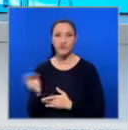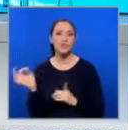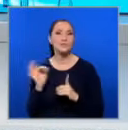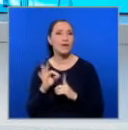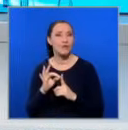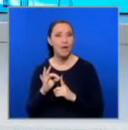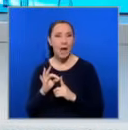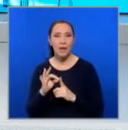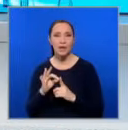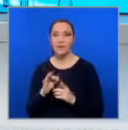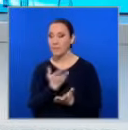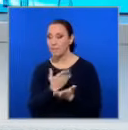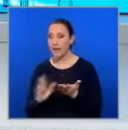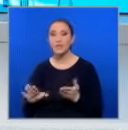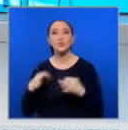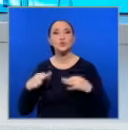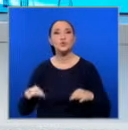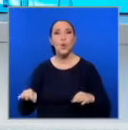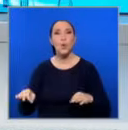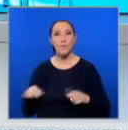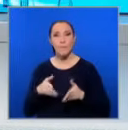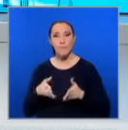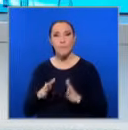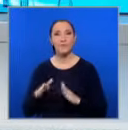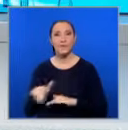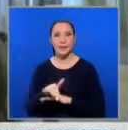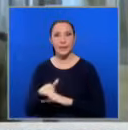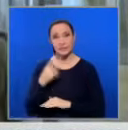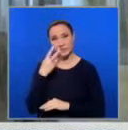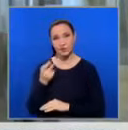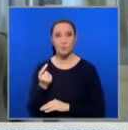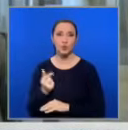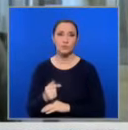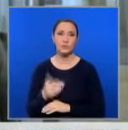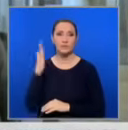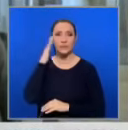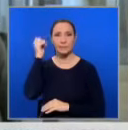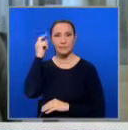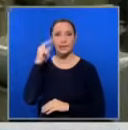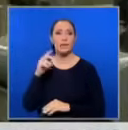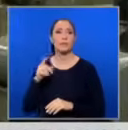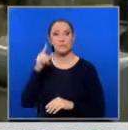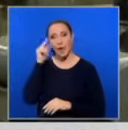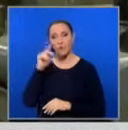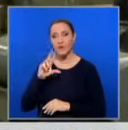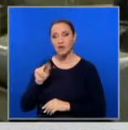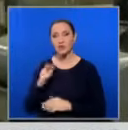целта е да паднат сухопътните граници, още от Александър Марков. Министър-председателят Николай Денков заяви,